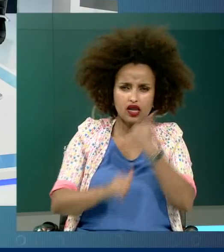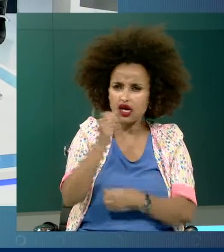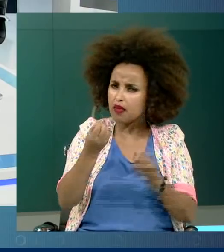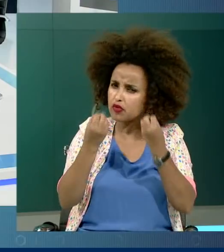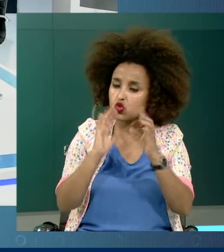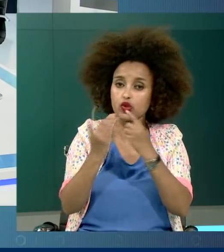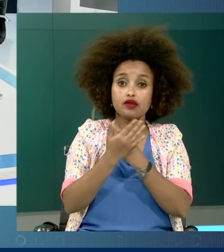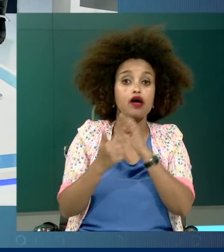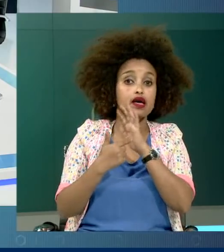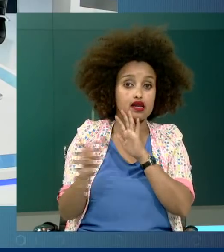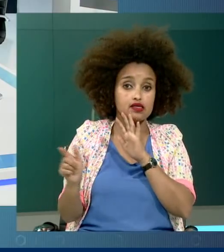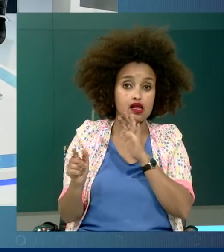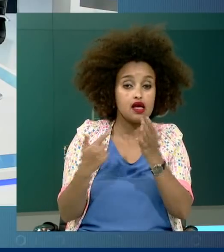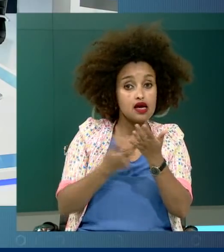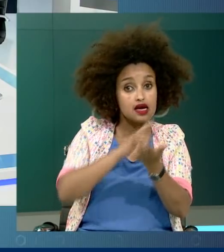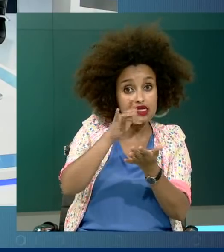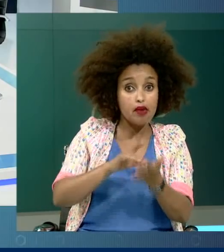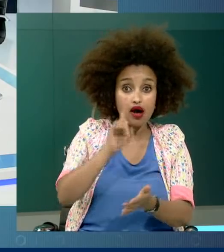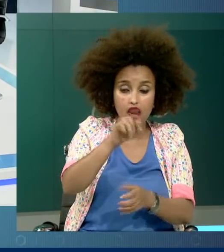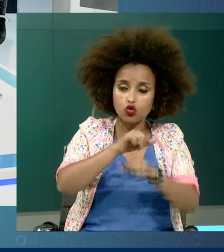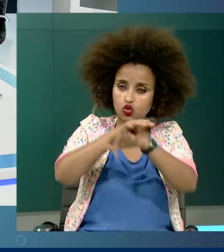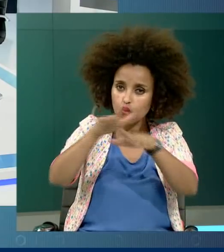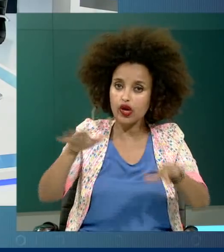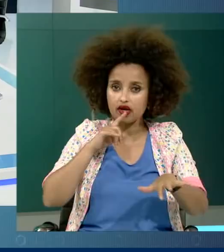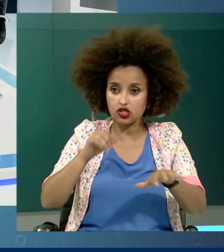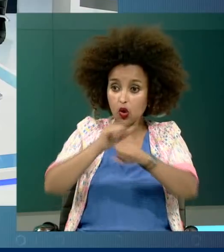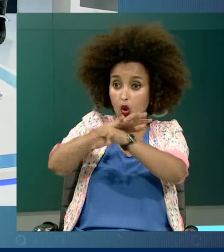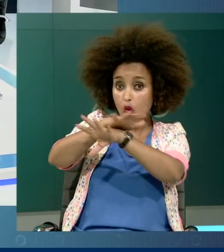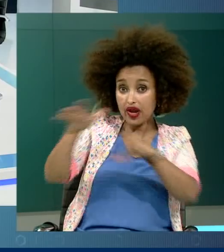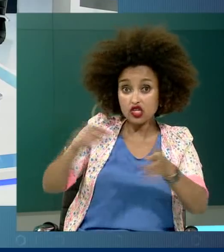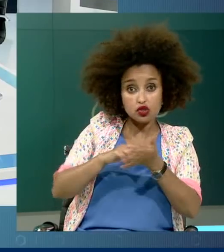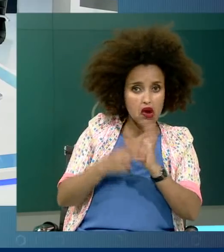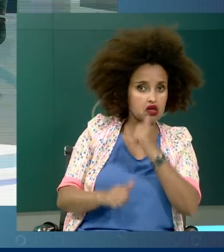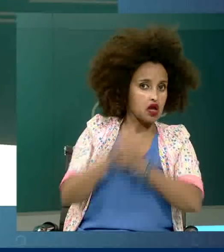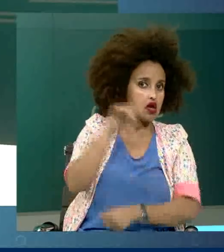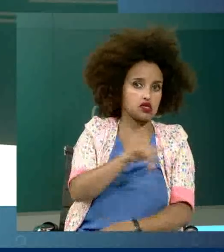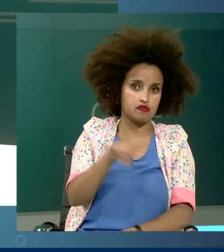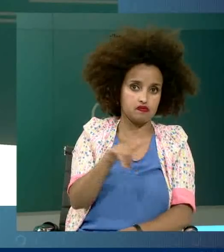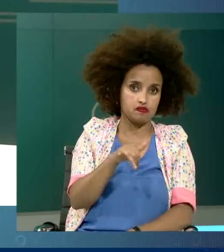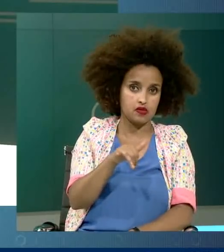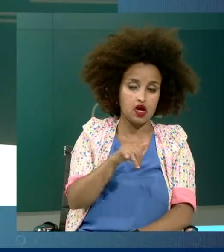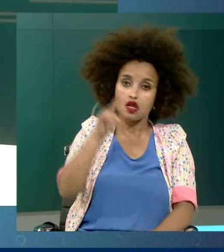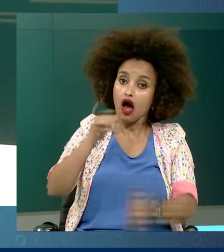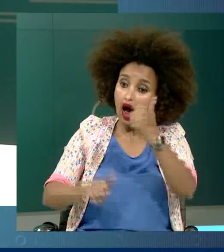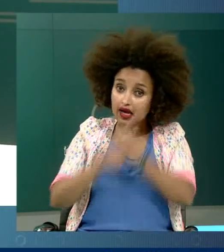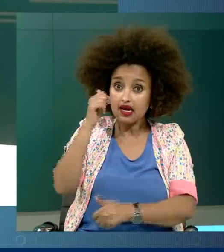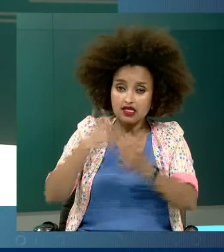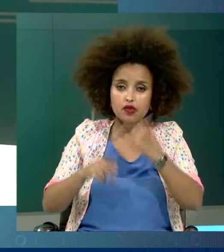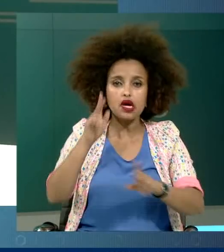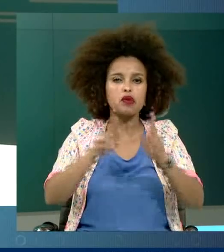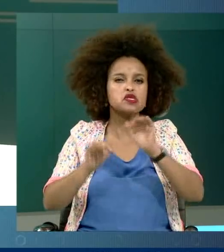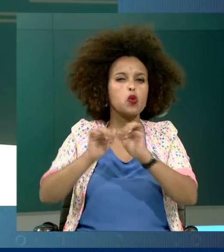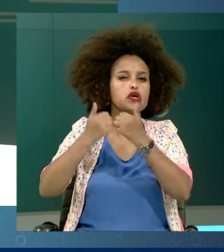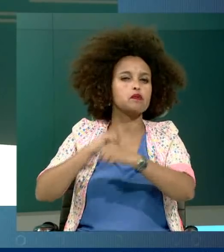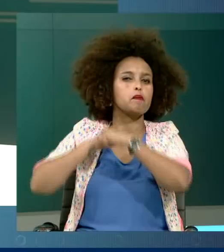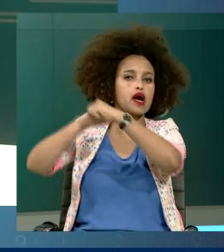ይገለጻል። ከዛ ውስጥ አንዱ ይሄ ወረርሽኝ ነው። ወረርሽኝ መጣብ ማለት አደጋ ነው። አደጋ ደግሞ ሲመጣ ህብረተሰቡ እንዴት ነው አደጋ መከላከል